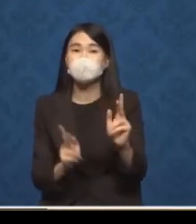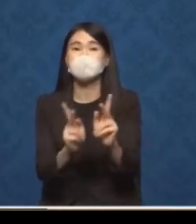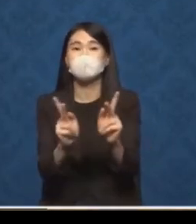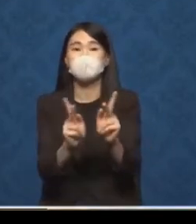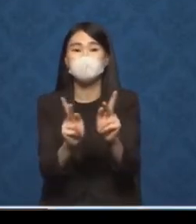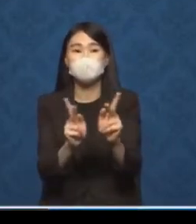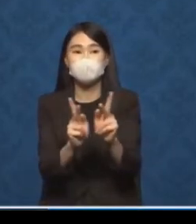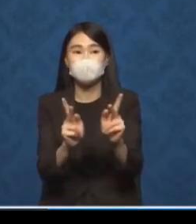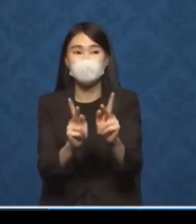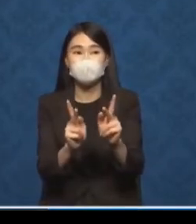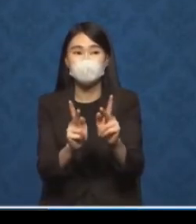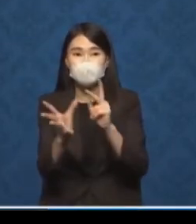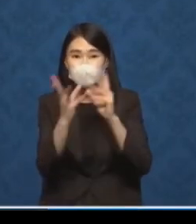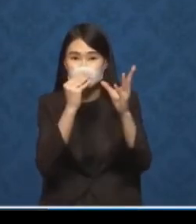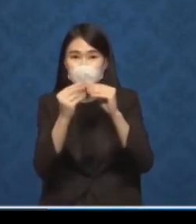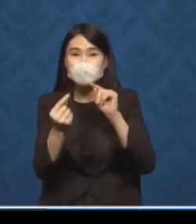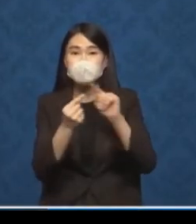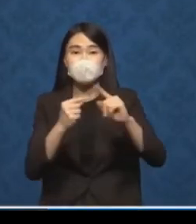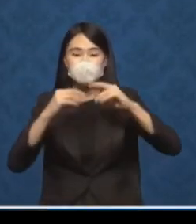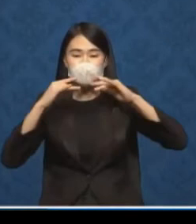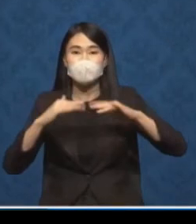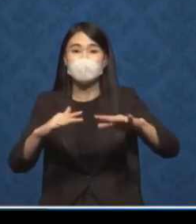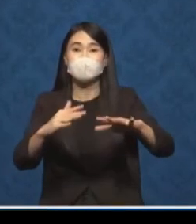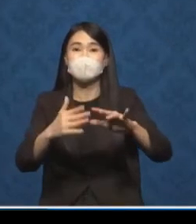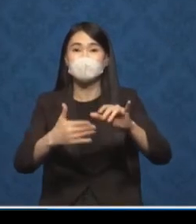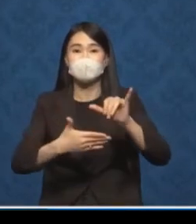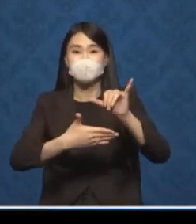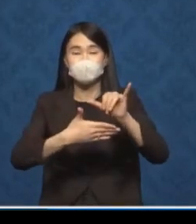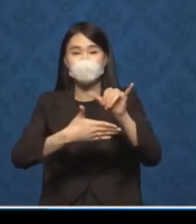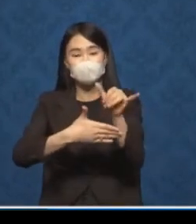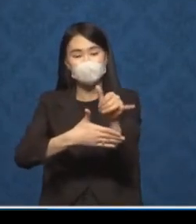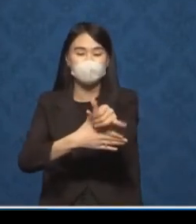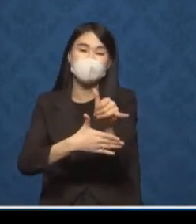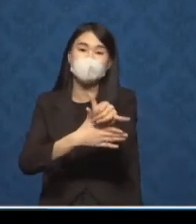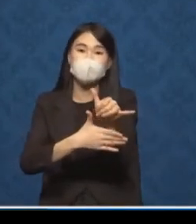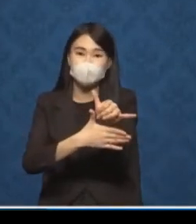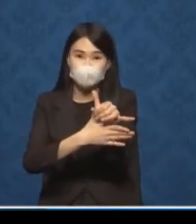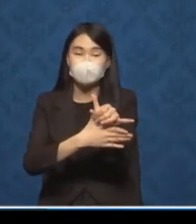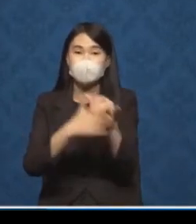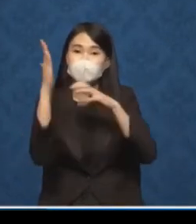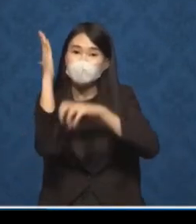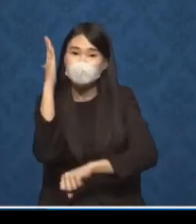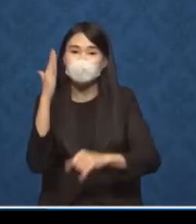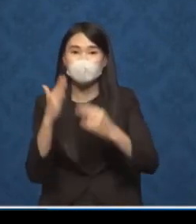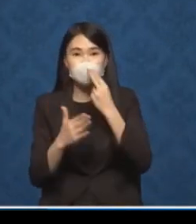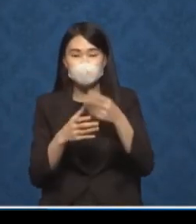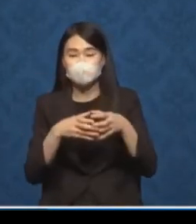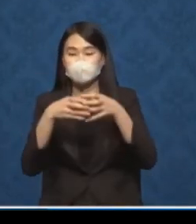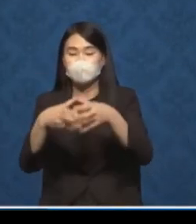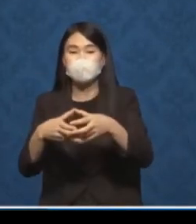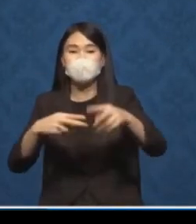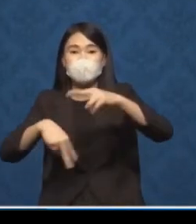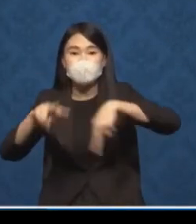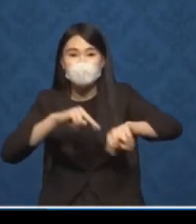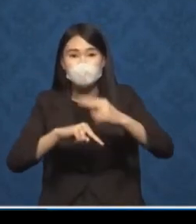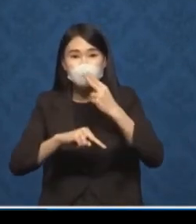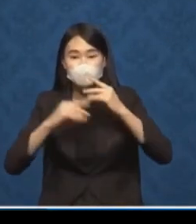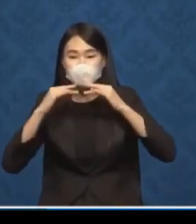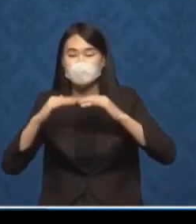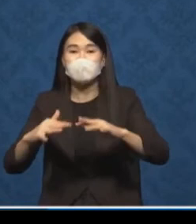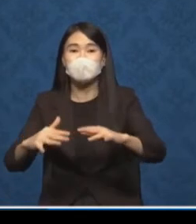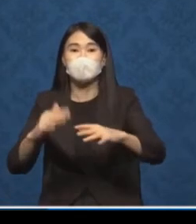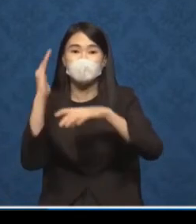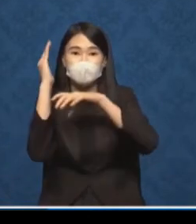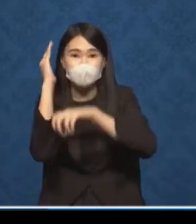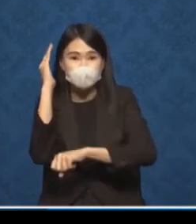ไปศึกษาเรื่องทะเลสาบสงขลานะครับทางกรรมธิการก็ได้ลงไม่ว่าจะเป็นทะเลสาบสงขล